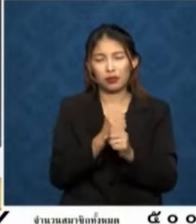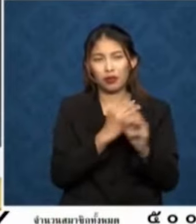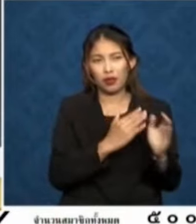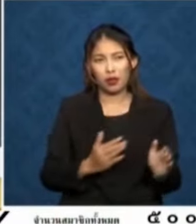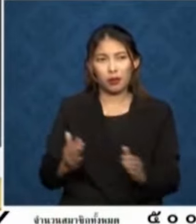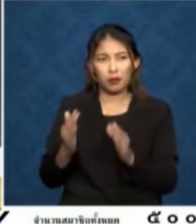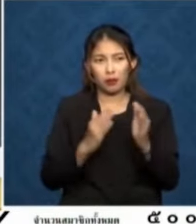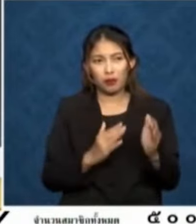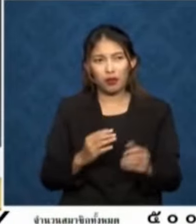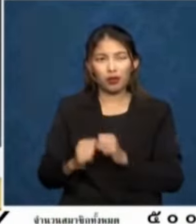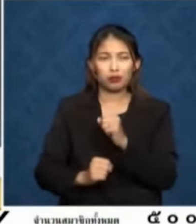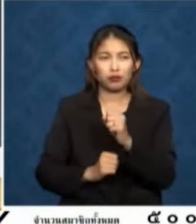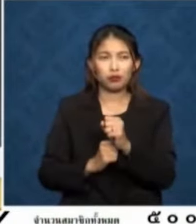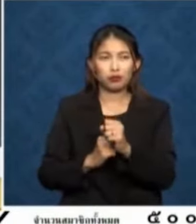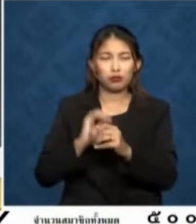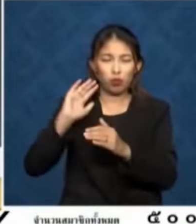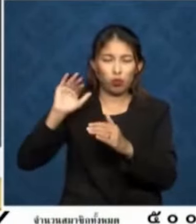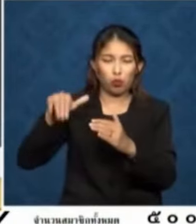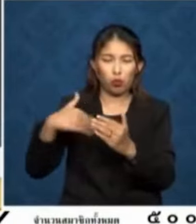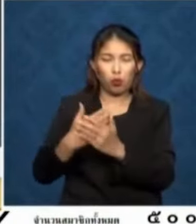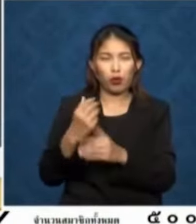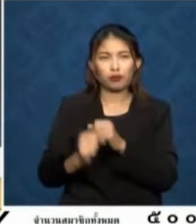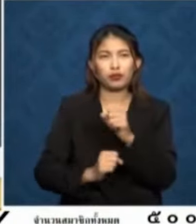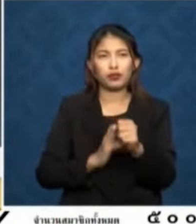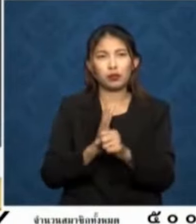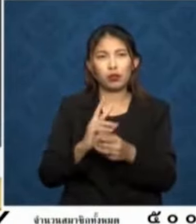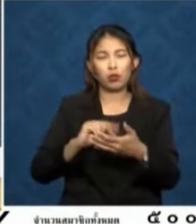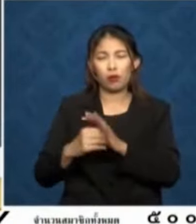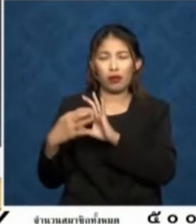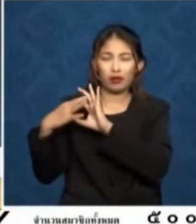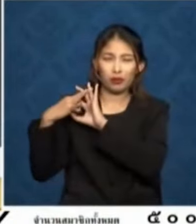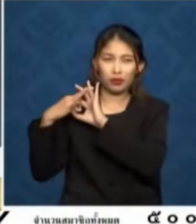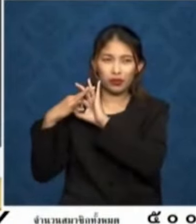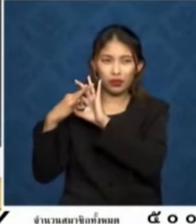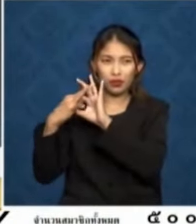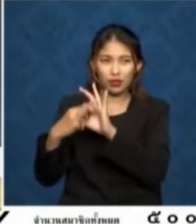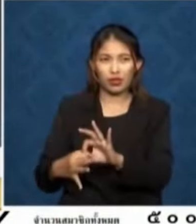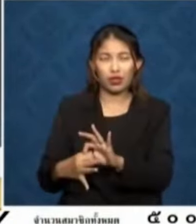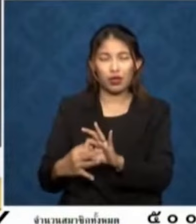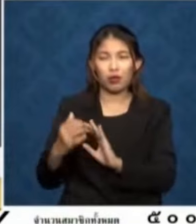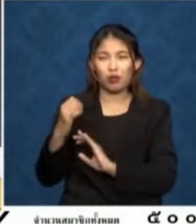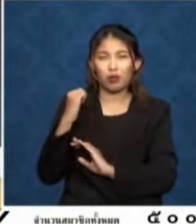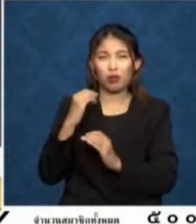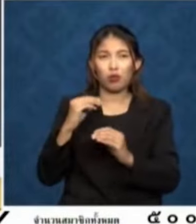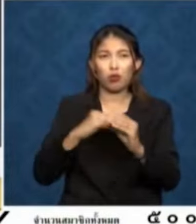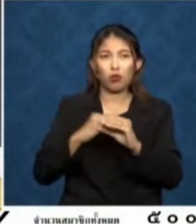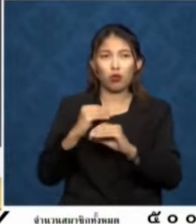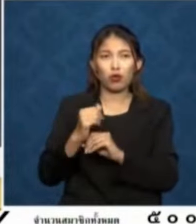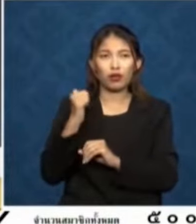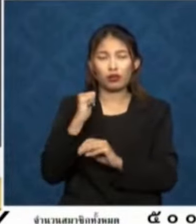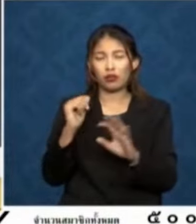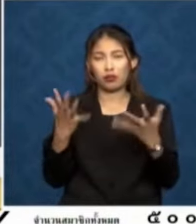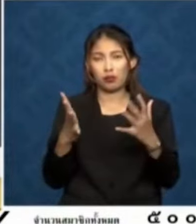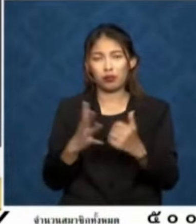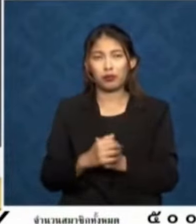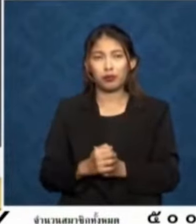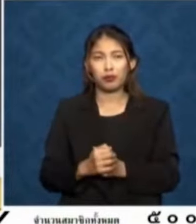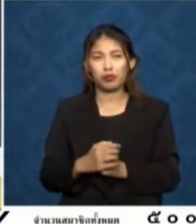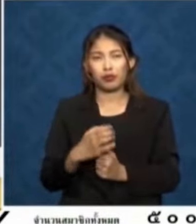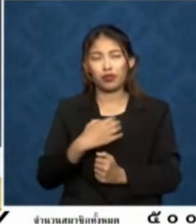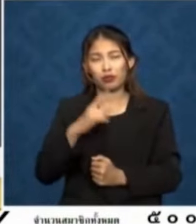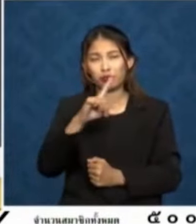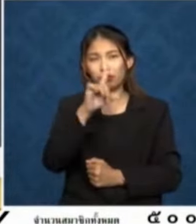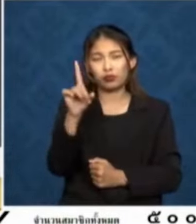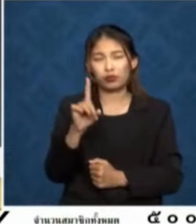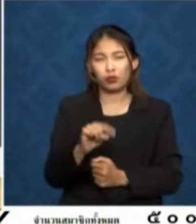4ปีนะคะนั้นก็หมายความว่าไม่ได้มีความต่อเนื่องมาจากโครงการที่เคยทำมาในปี66เลยนะคะดิฉันก็เลย